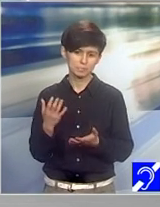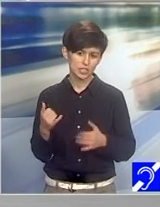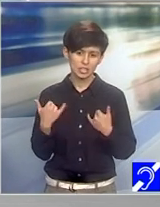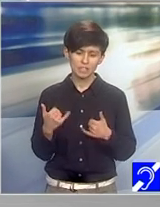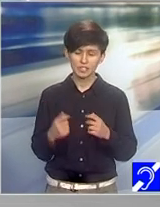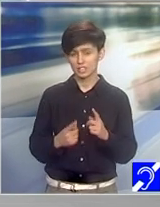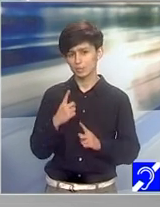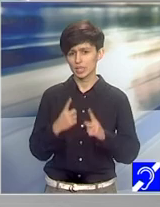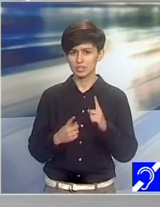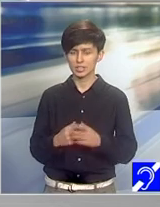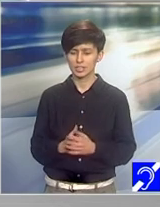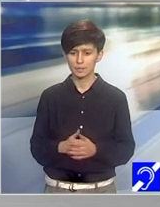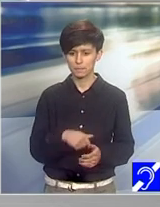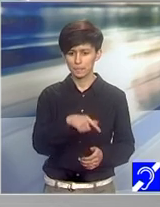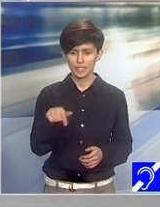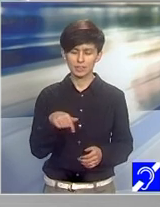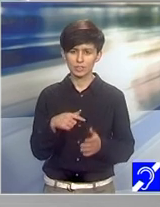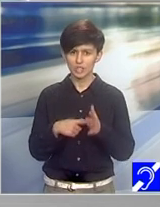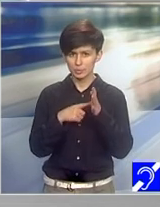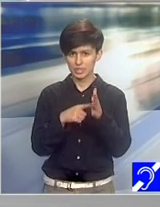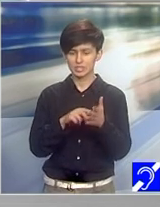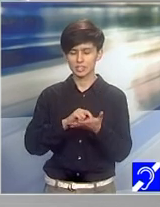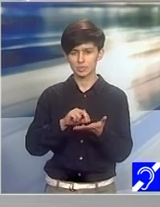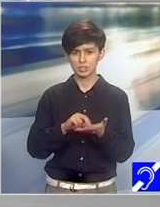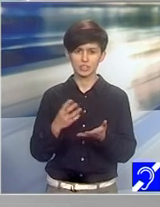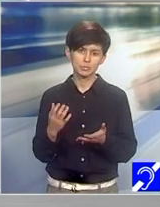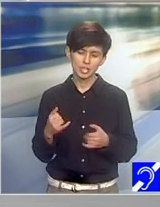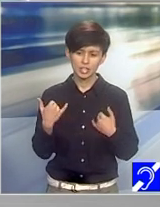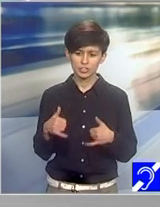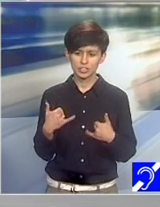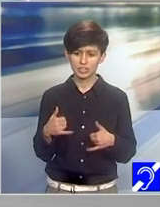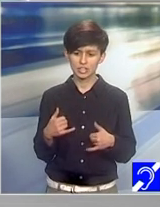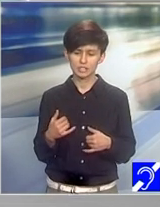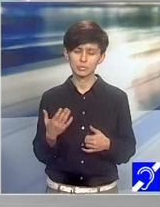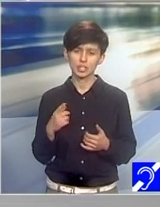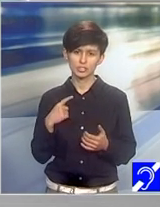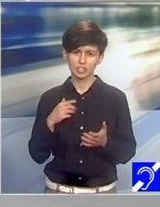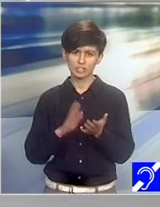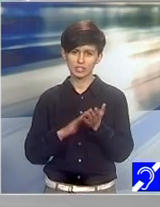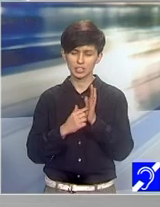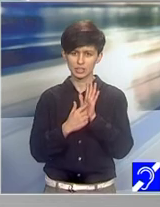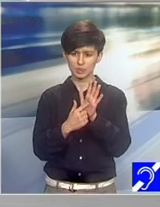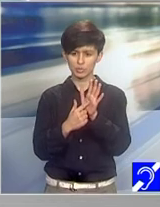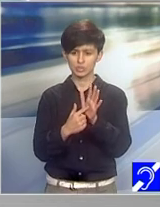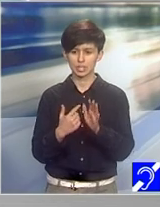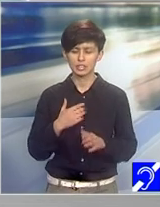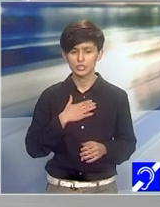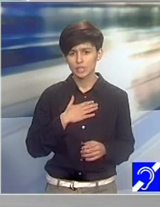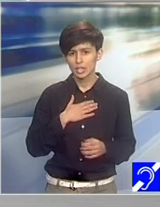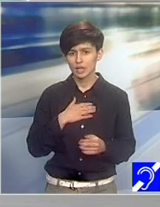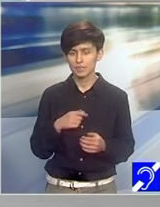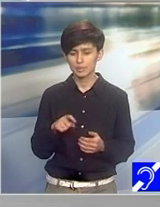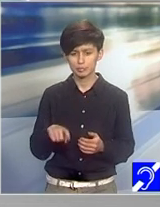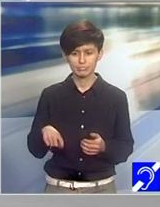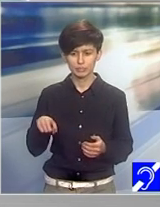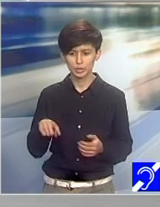dacă. Noi relatăm ceea ce s-a întâmplat, ceea ce este demonstrat, ceea ce avem izvoare, surse care